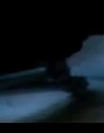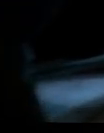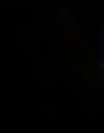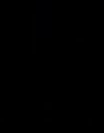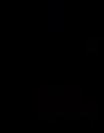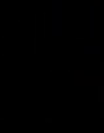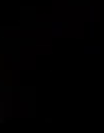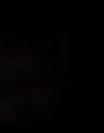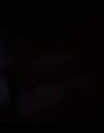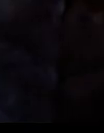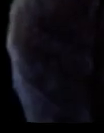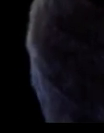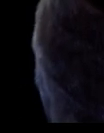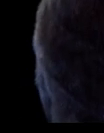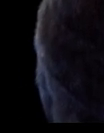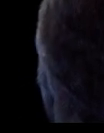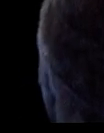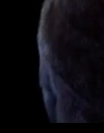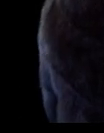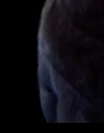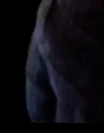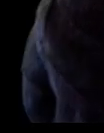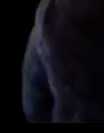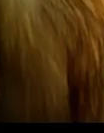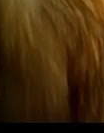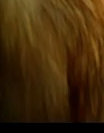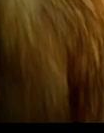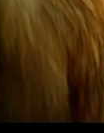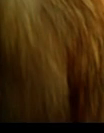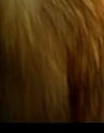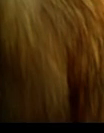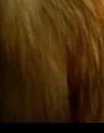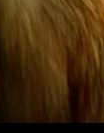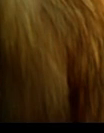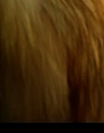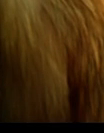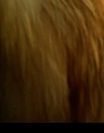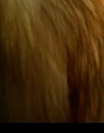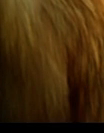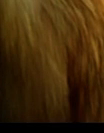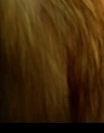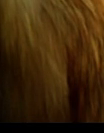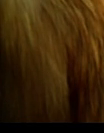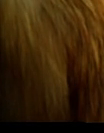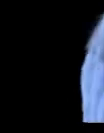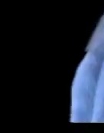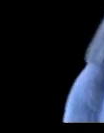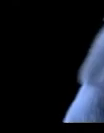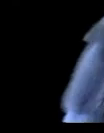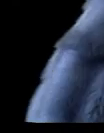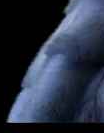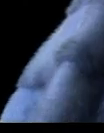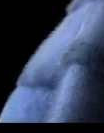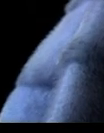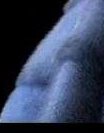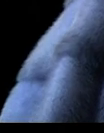изделия тоже очень важный параметр. Компания «Вятские меха Белка» гарантирует пошив по лучшим европейским лекалам и высокое качество изделия.